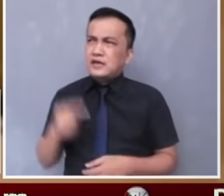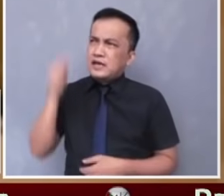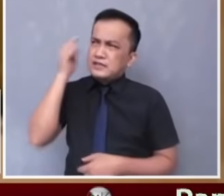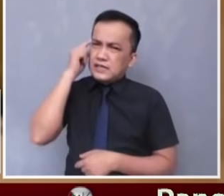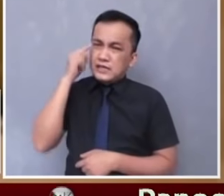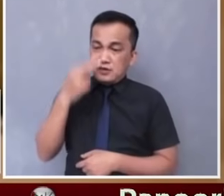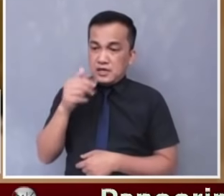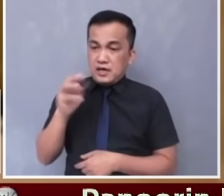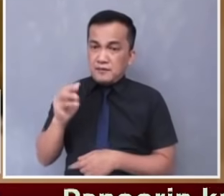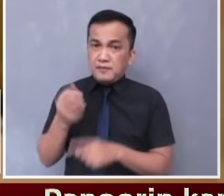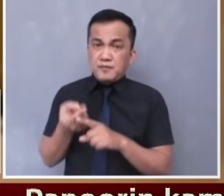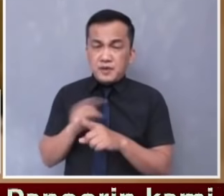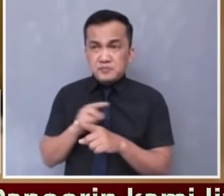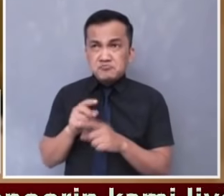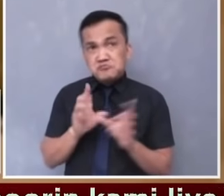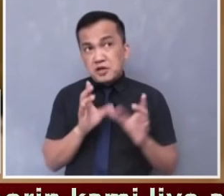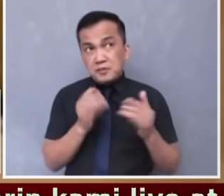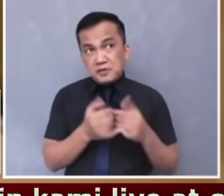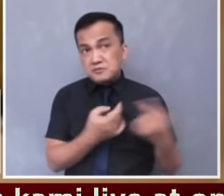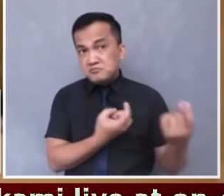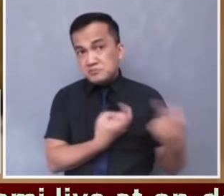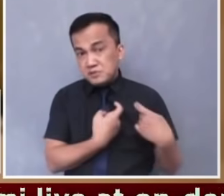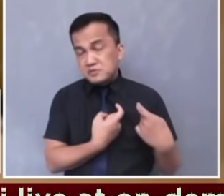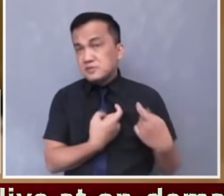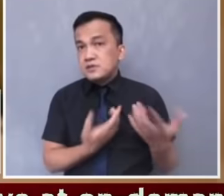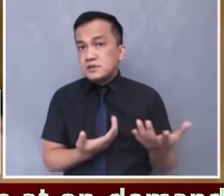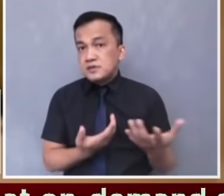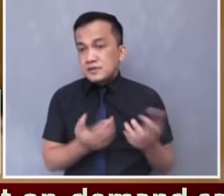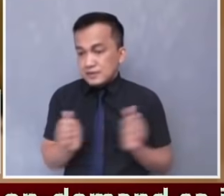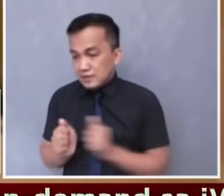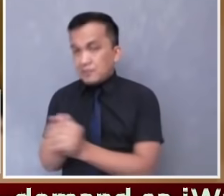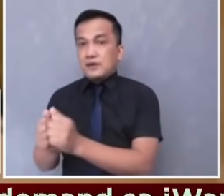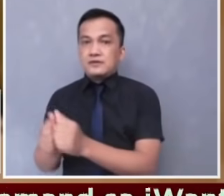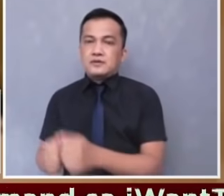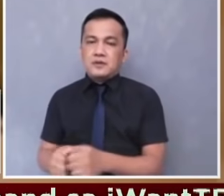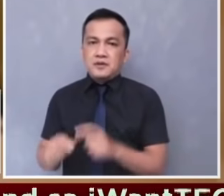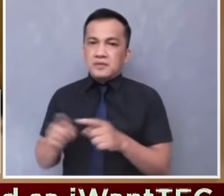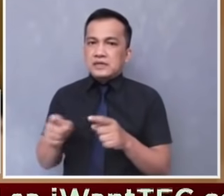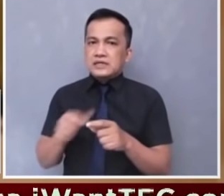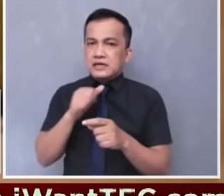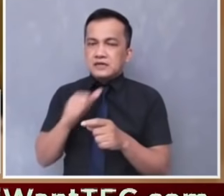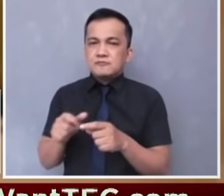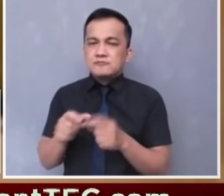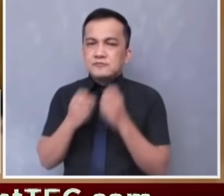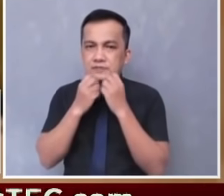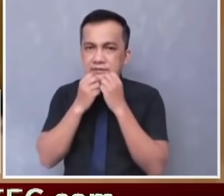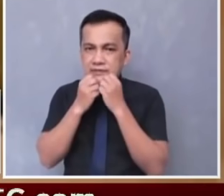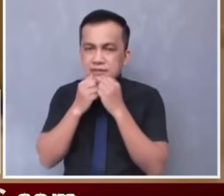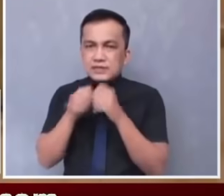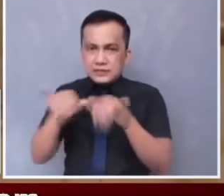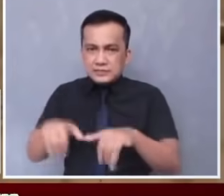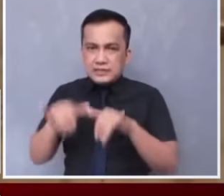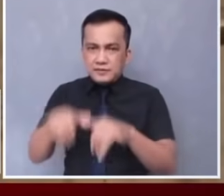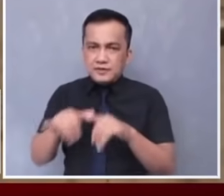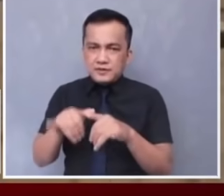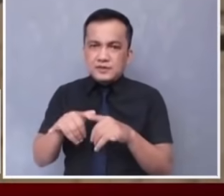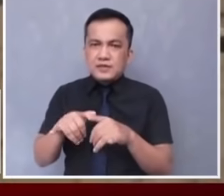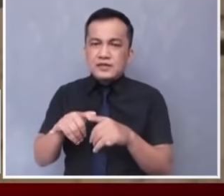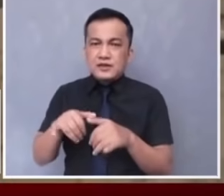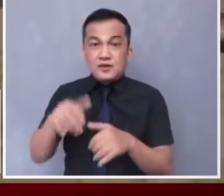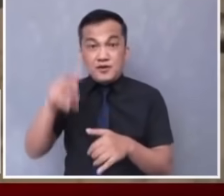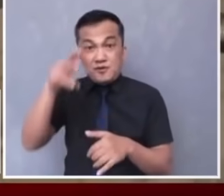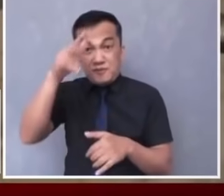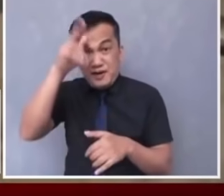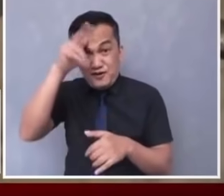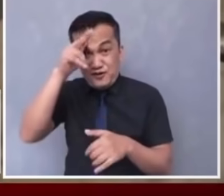sa kumpanya, sa ibang magbigay ng ham, isasama natin. Pero hindi mawawala yung lechon manok. Ayon sa